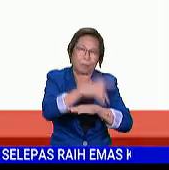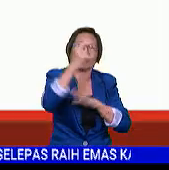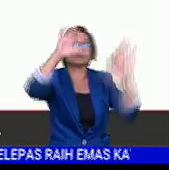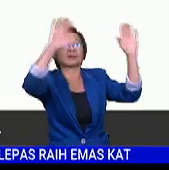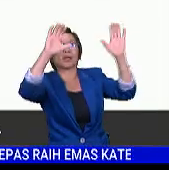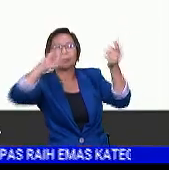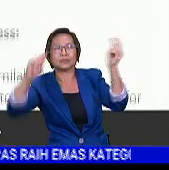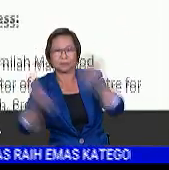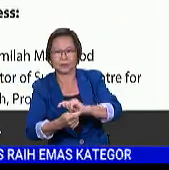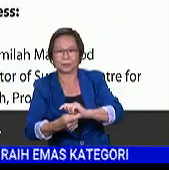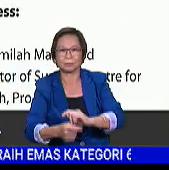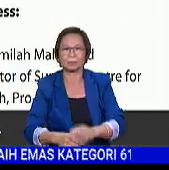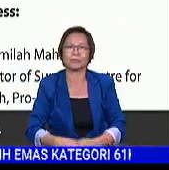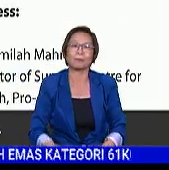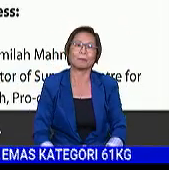change.